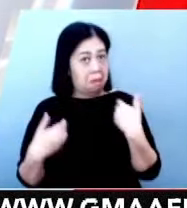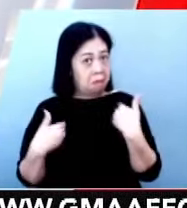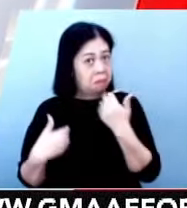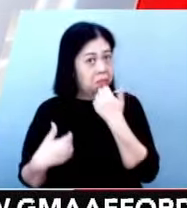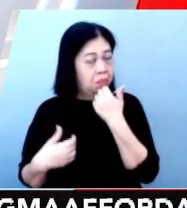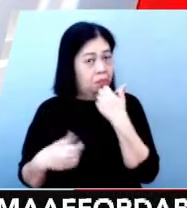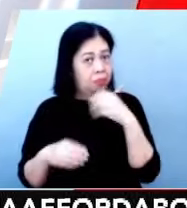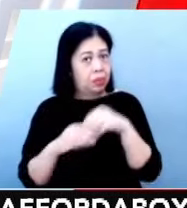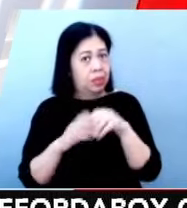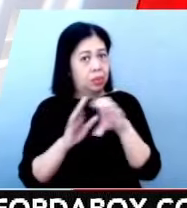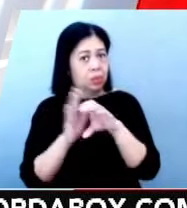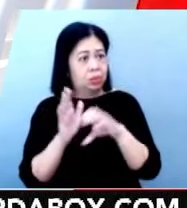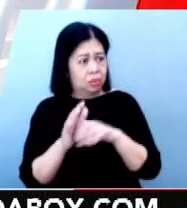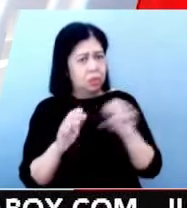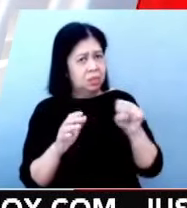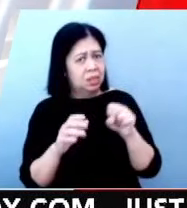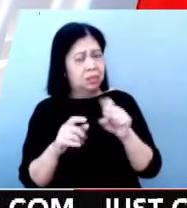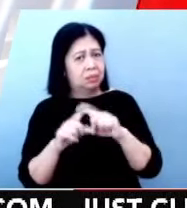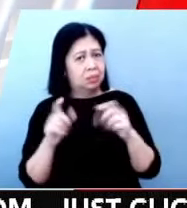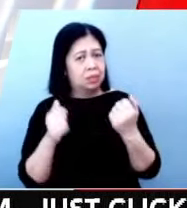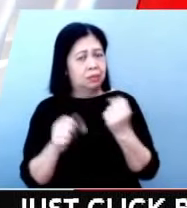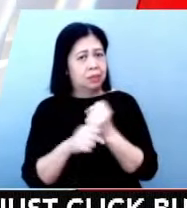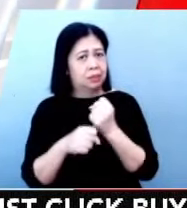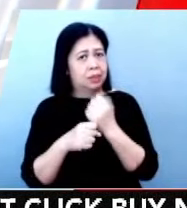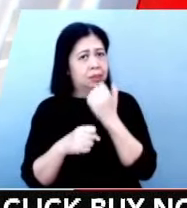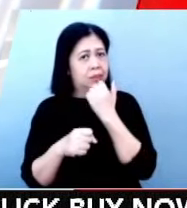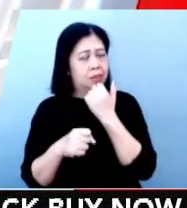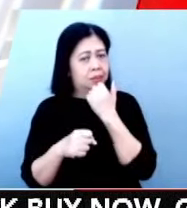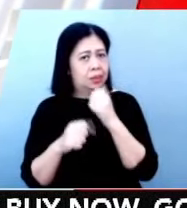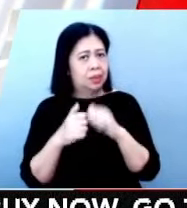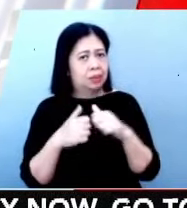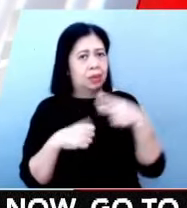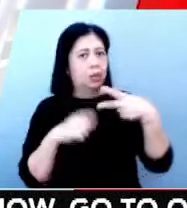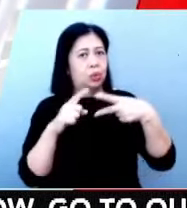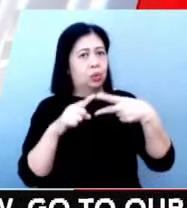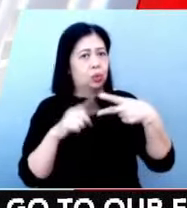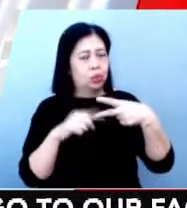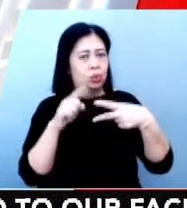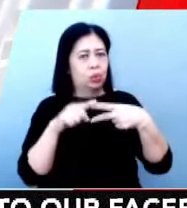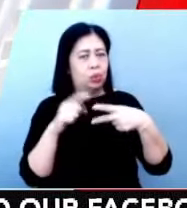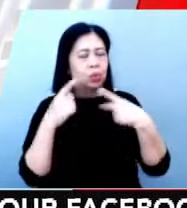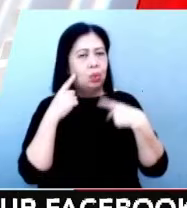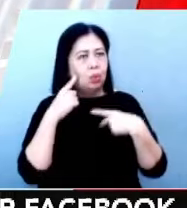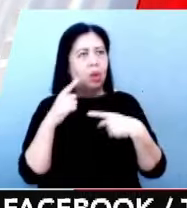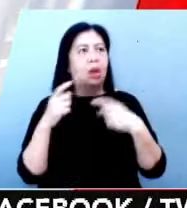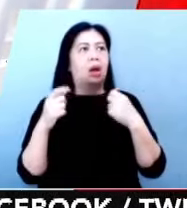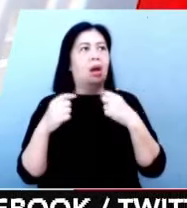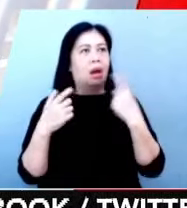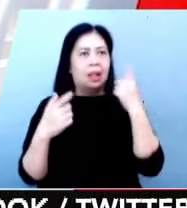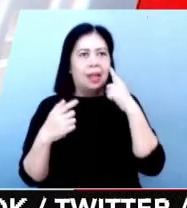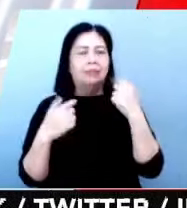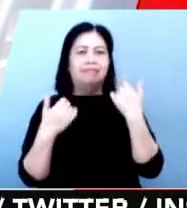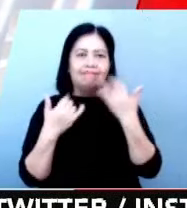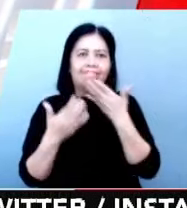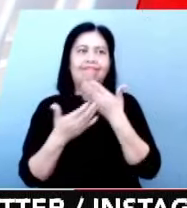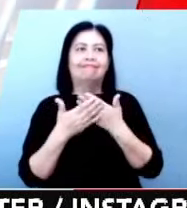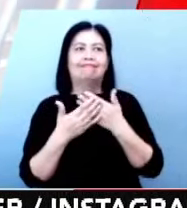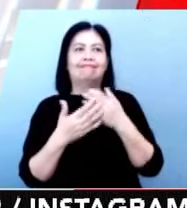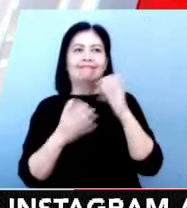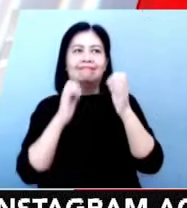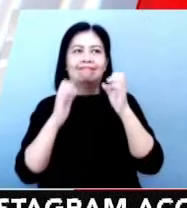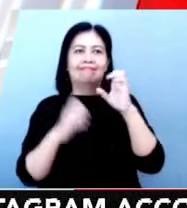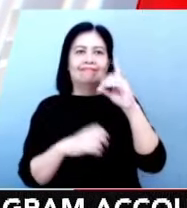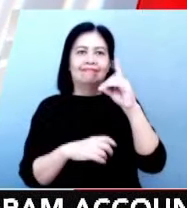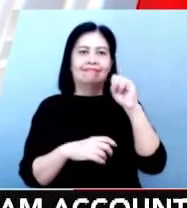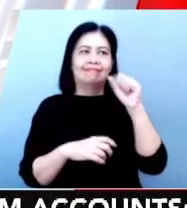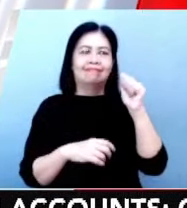Sabi ko, of course. But if we made mistakes, we made two. We overestimated the spirit of EDSA and we underestimated